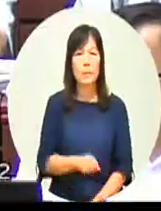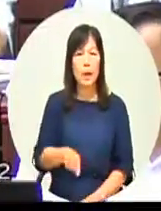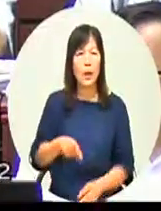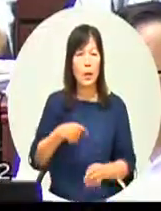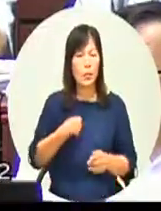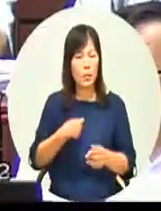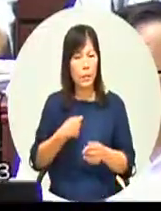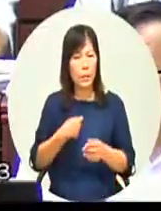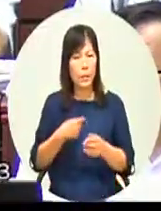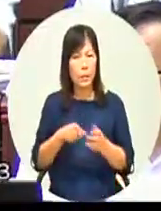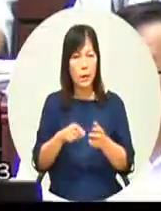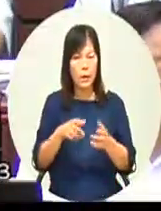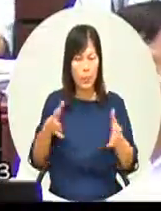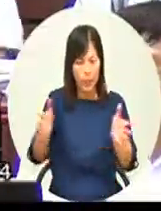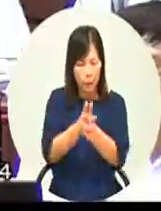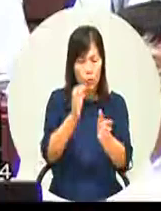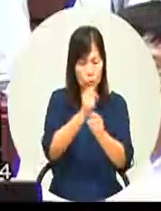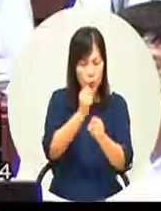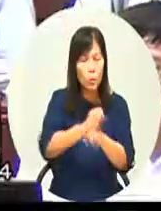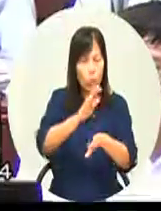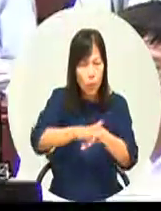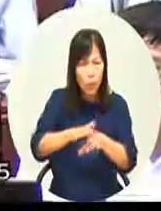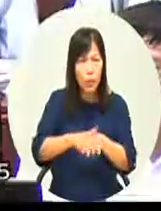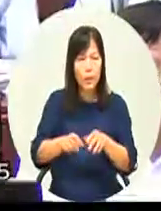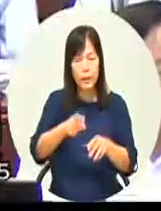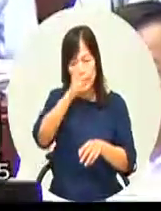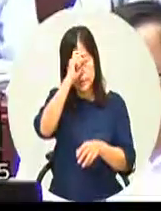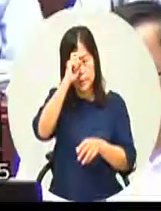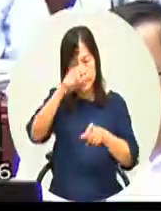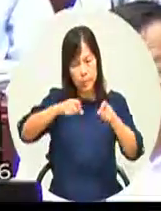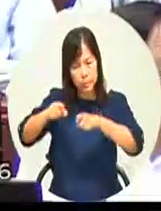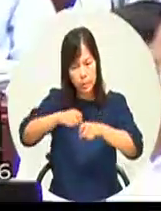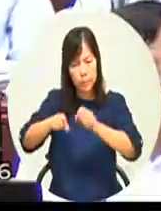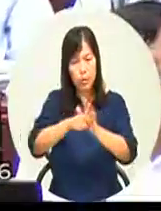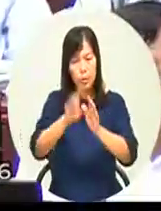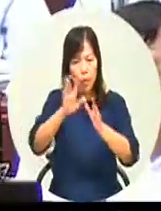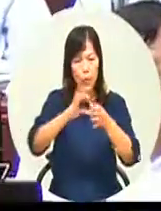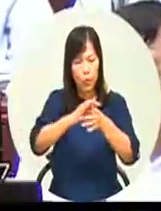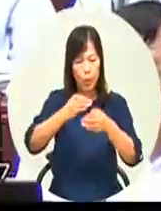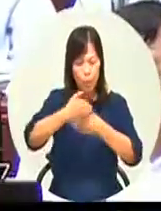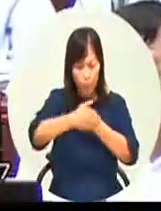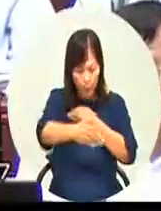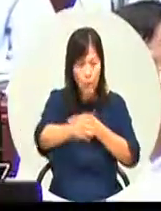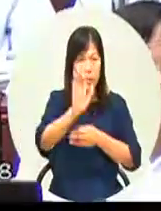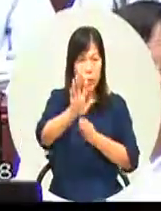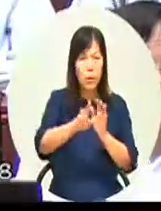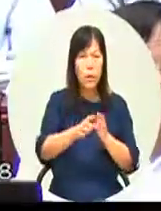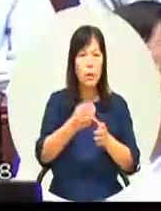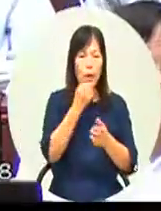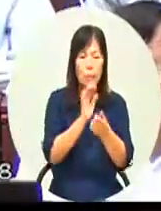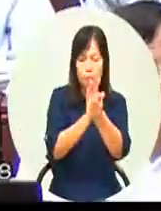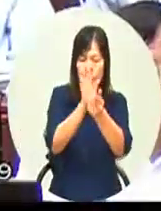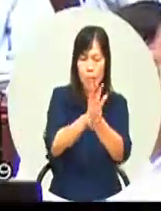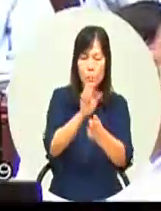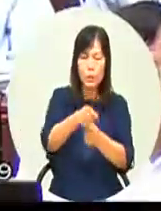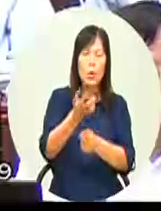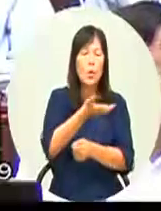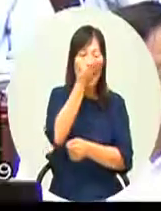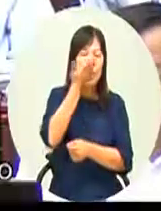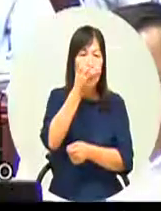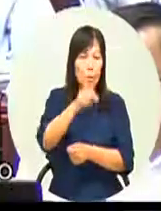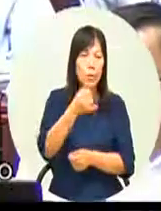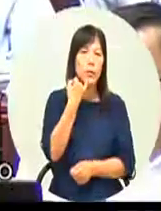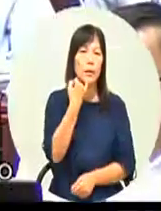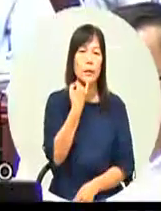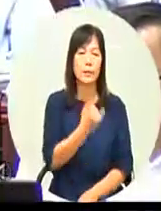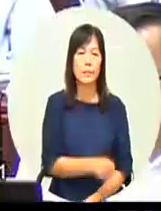来跟他们做一些合作，我们希望也规划一些套装的行程，能够促进我们桃园区的观光。那第二个部